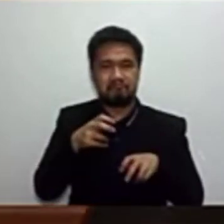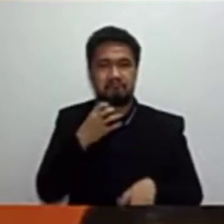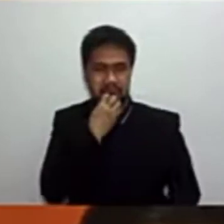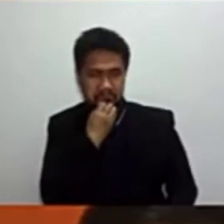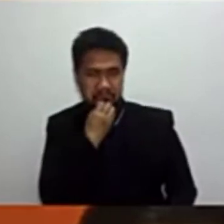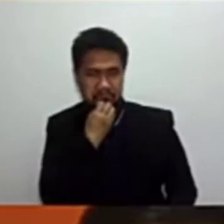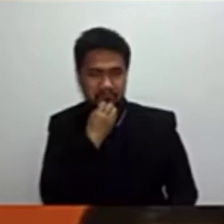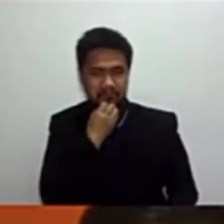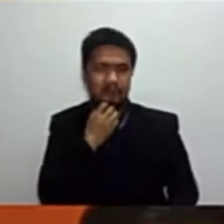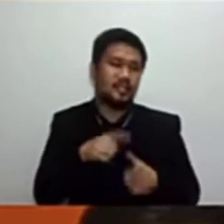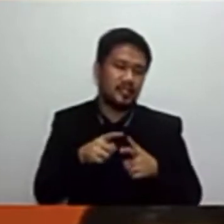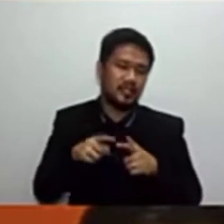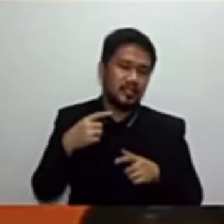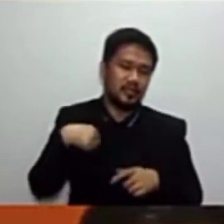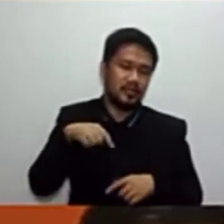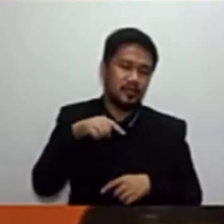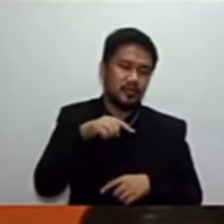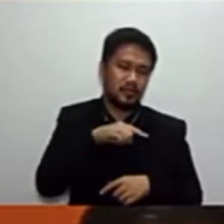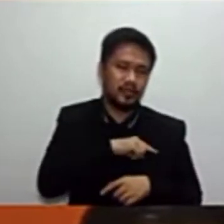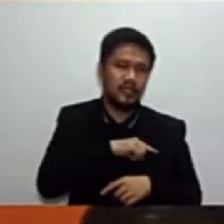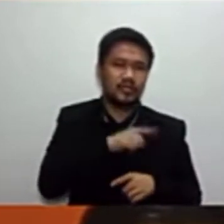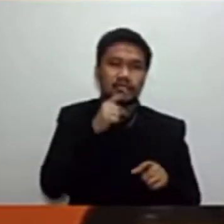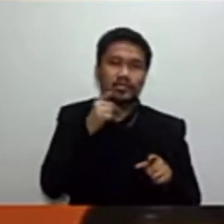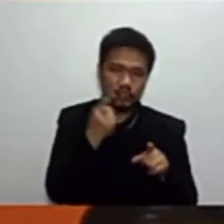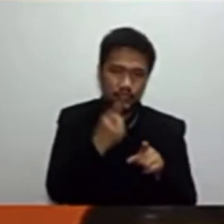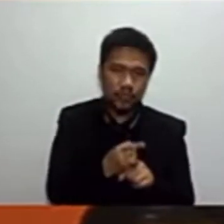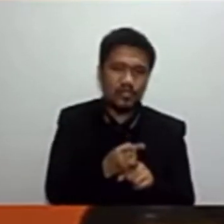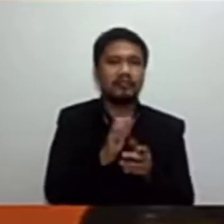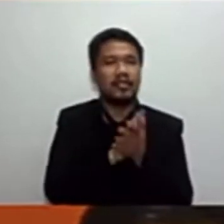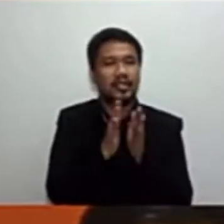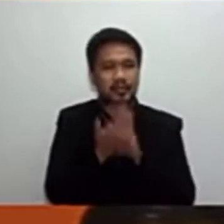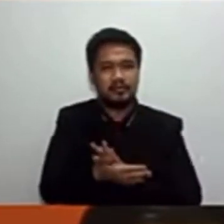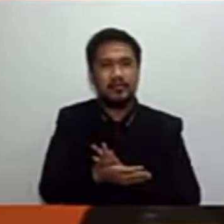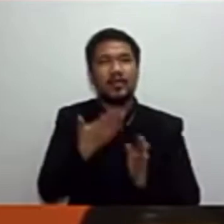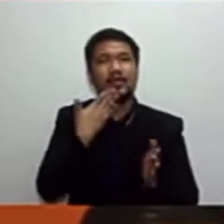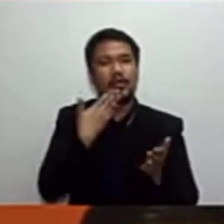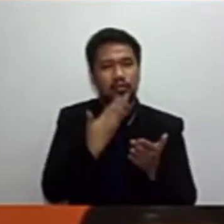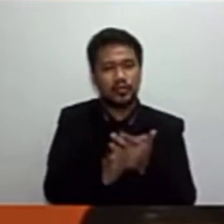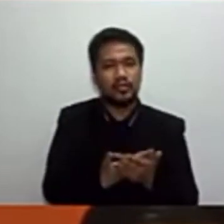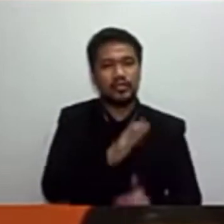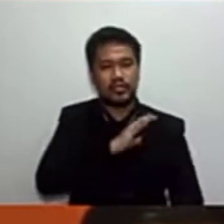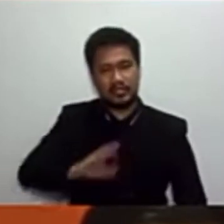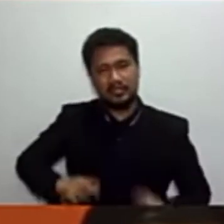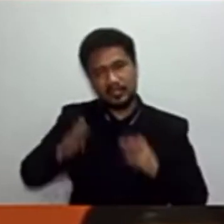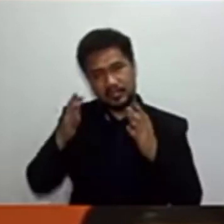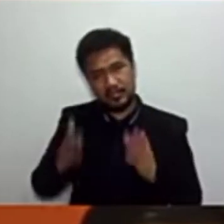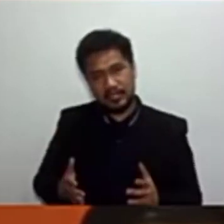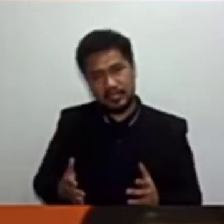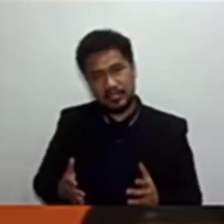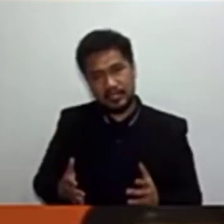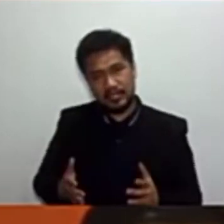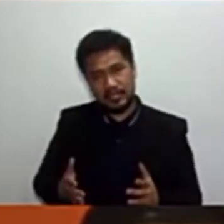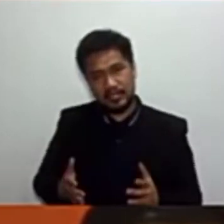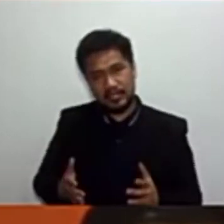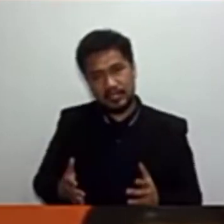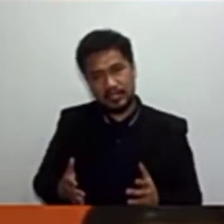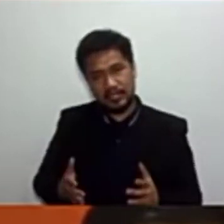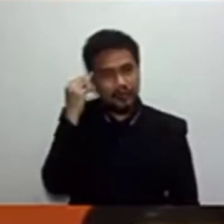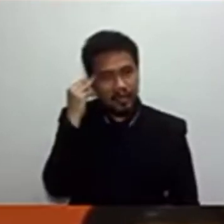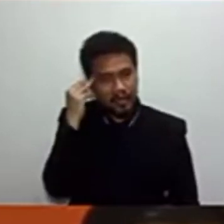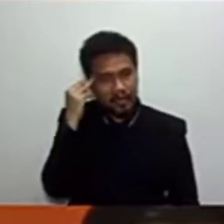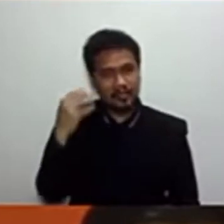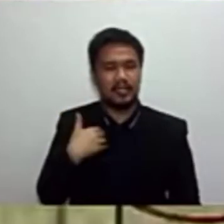sa ating pagiging tunay na Kristiyano sa isip, sa salita at sa